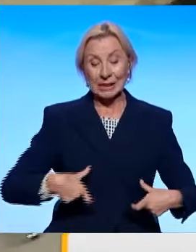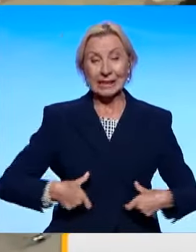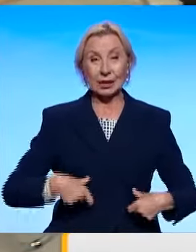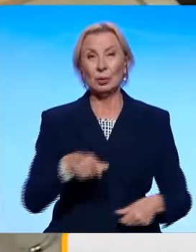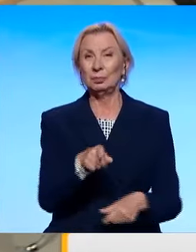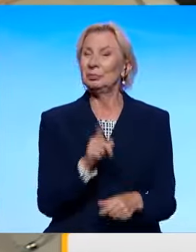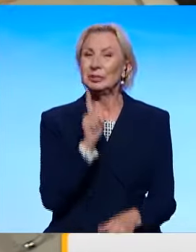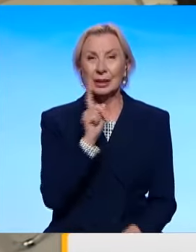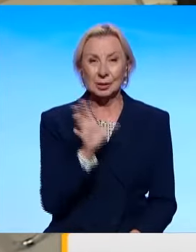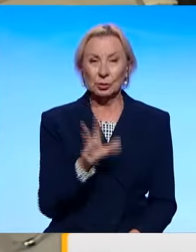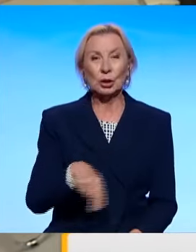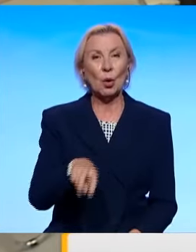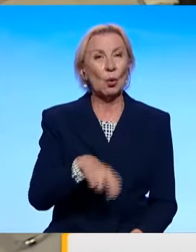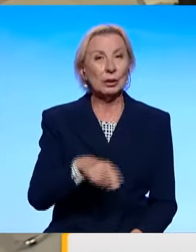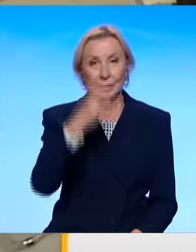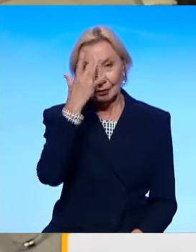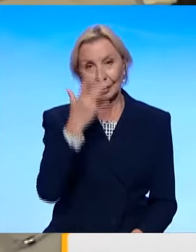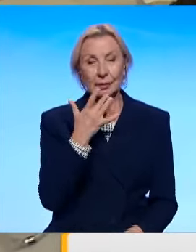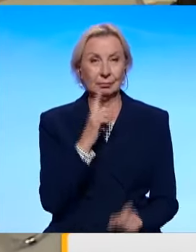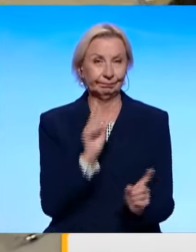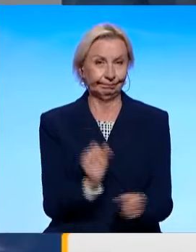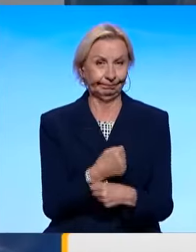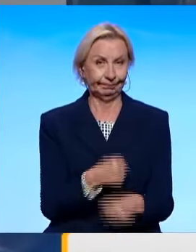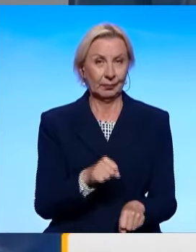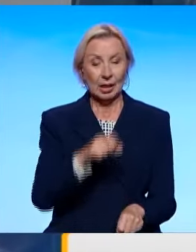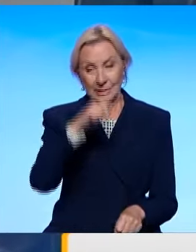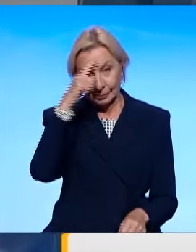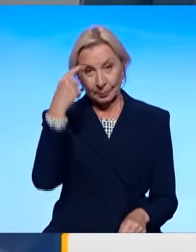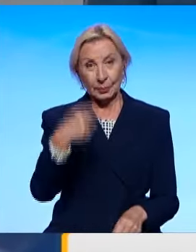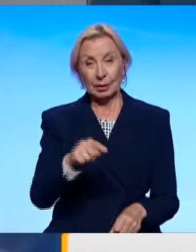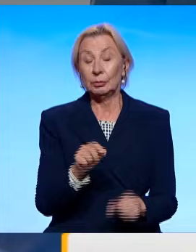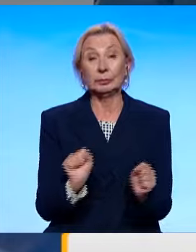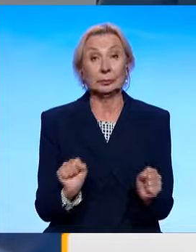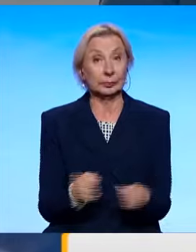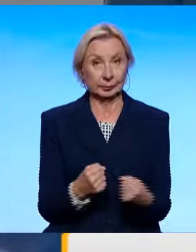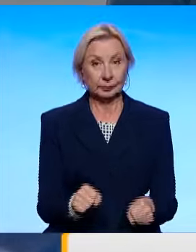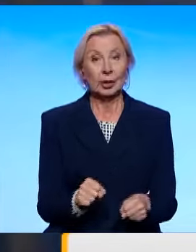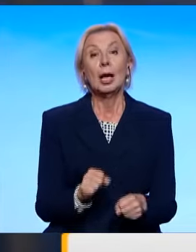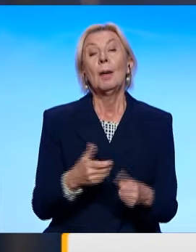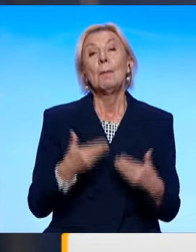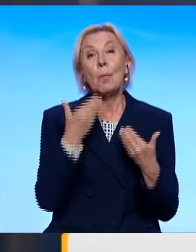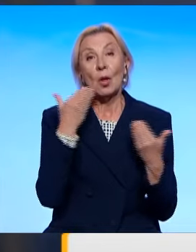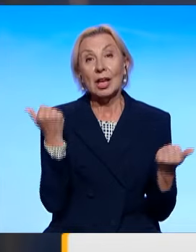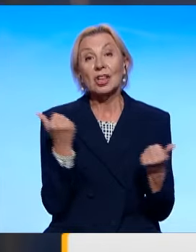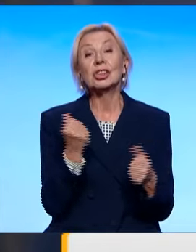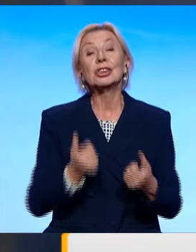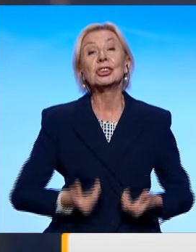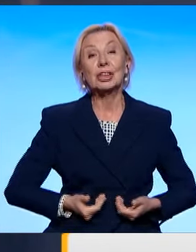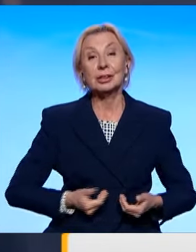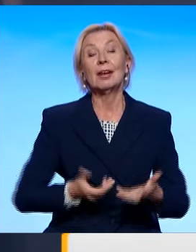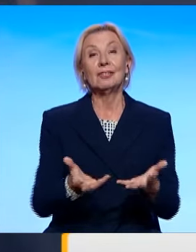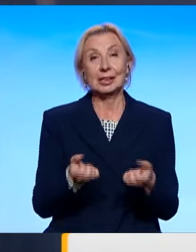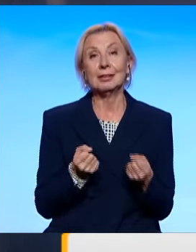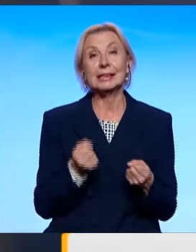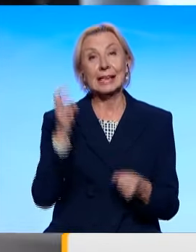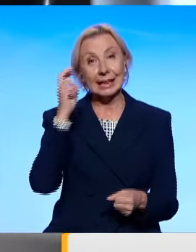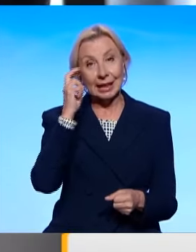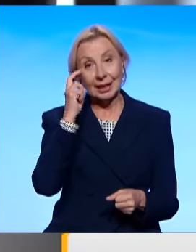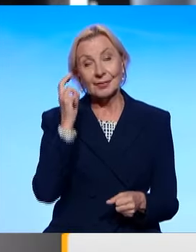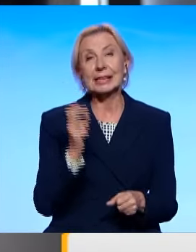натирає. Ходити з ним улітку неможливо, бо той через спеку просто злітає. Полегшити йому життя беруться київські лікарі. Вони вдаються